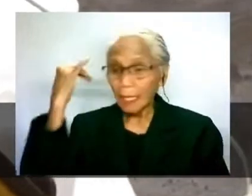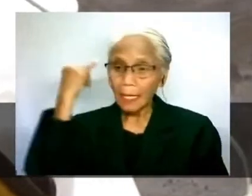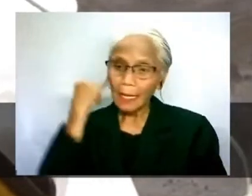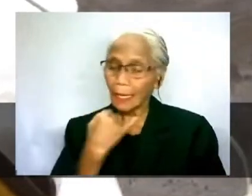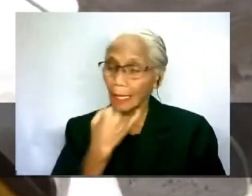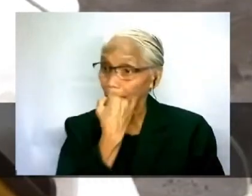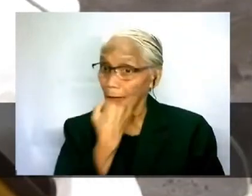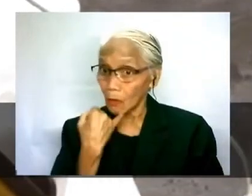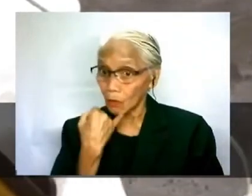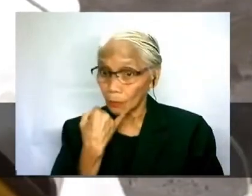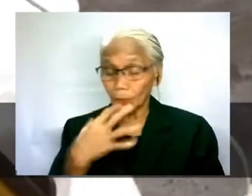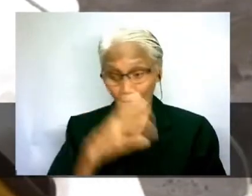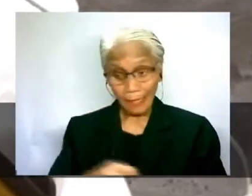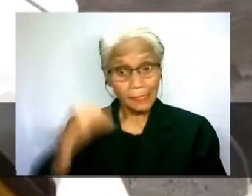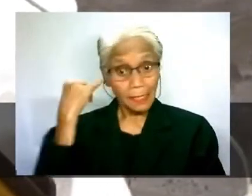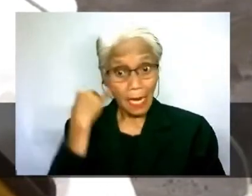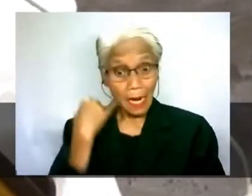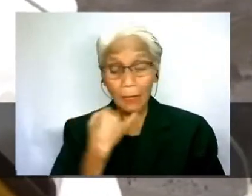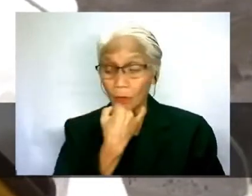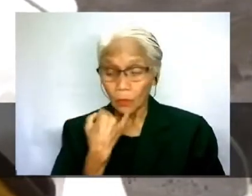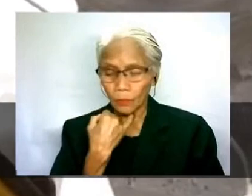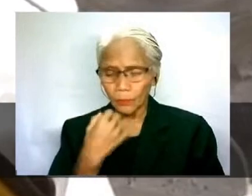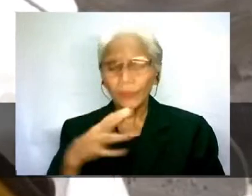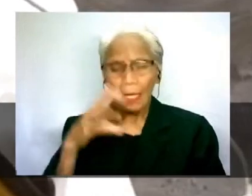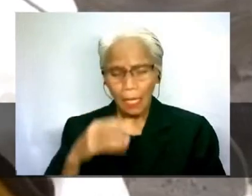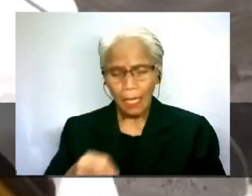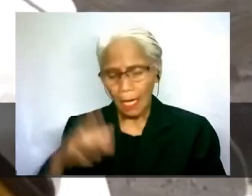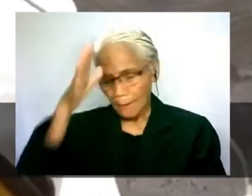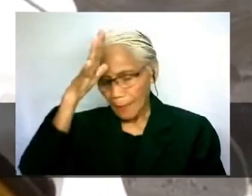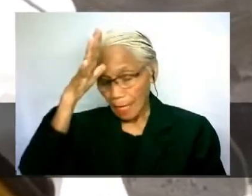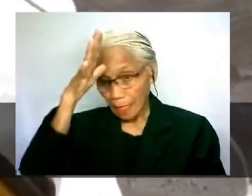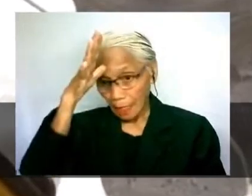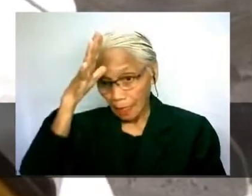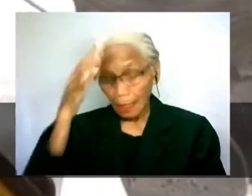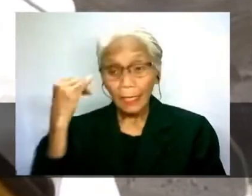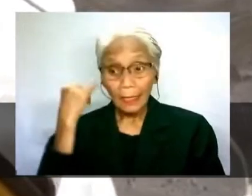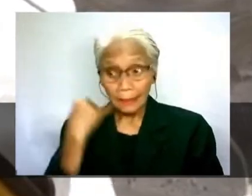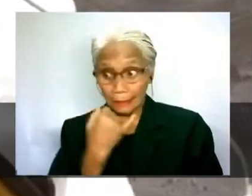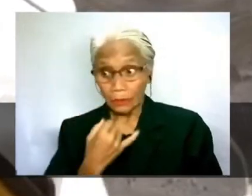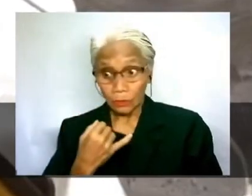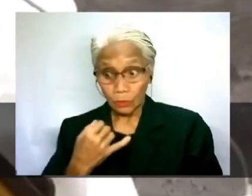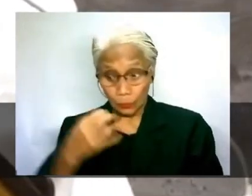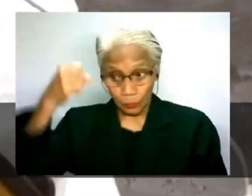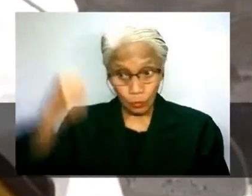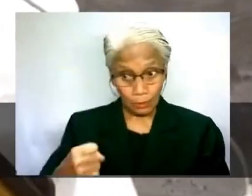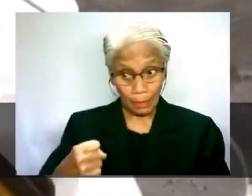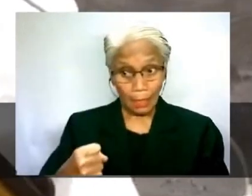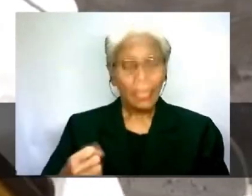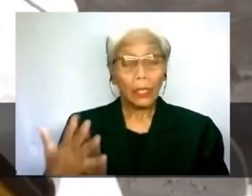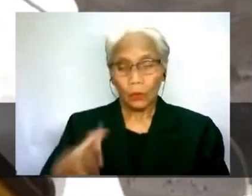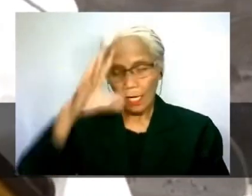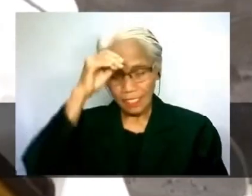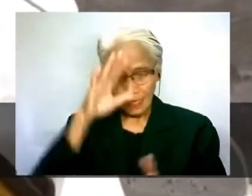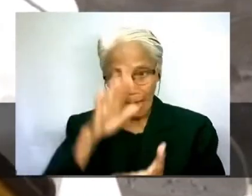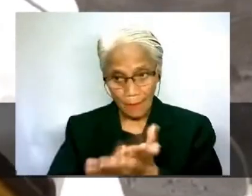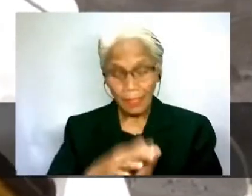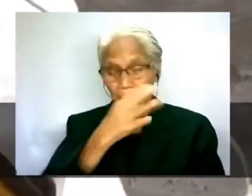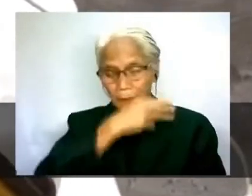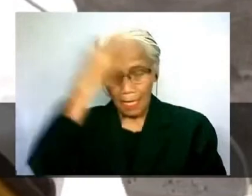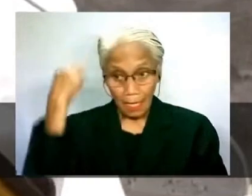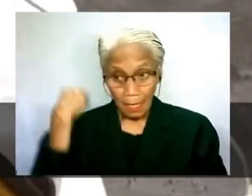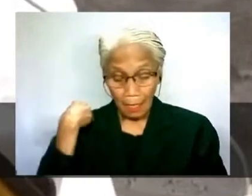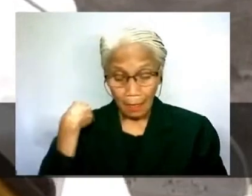si Jacob ang ama ni Jose na asawa ni Maria. Si Maria naman